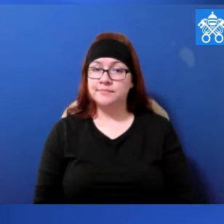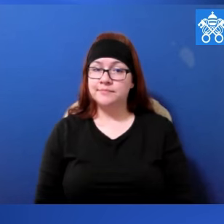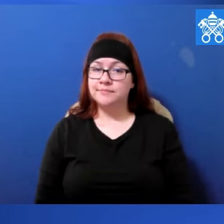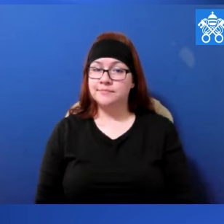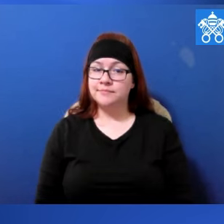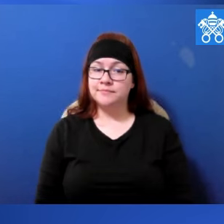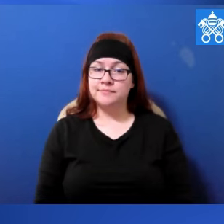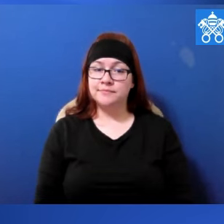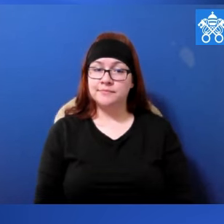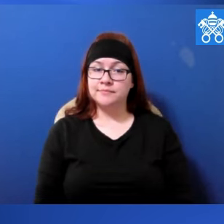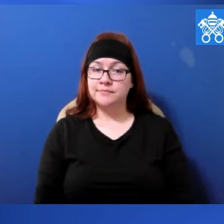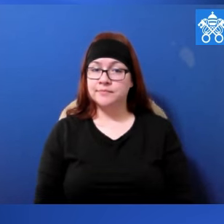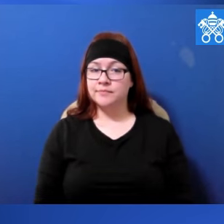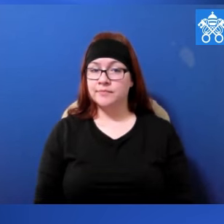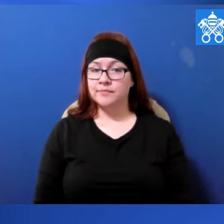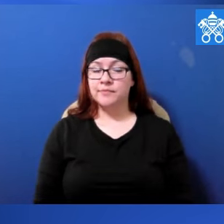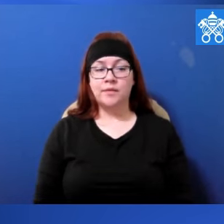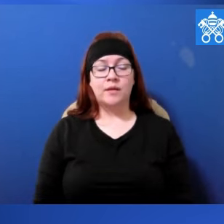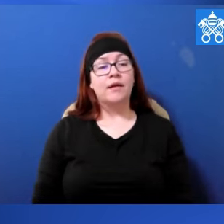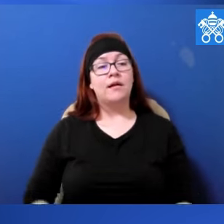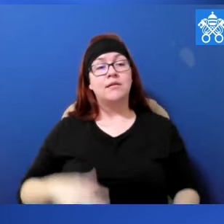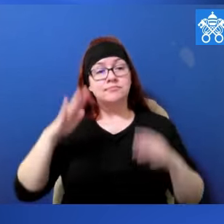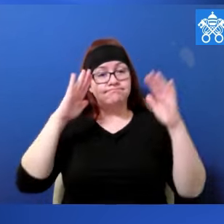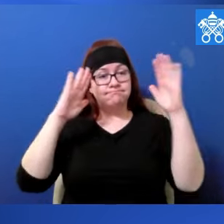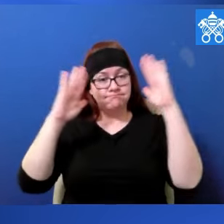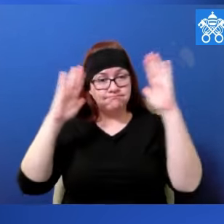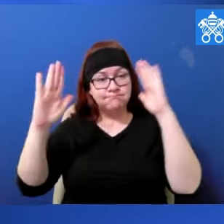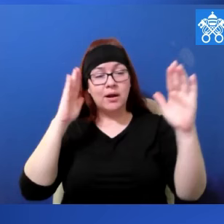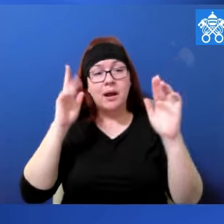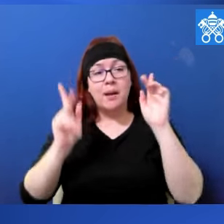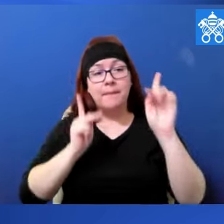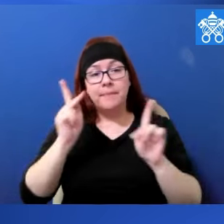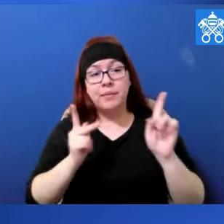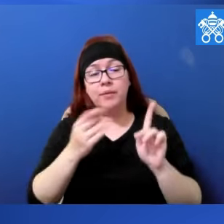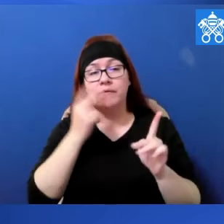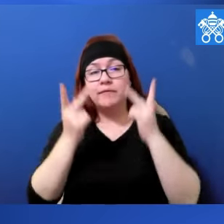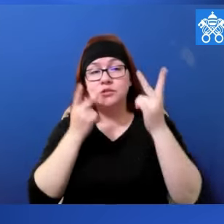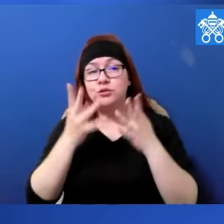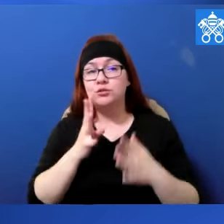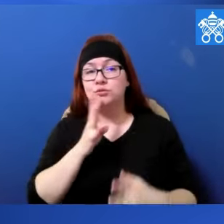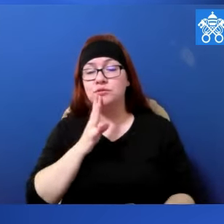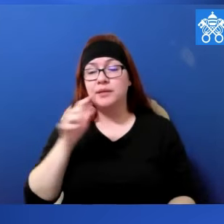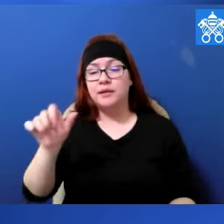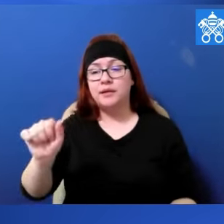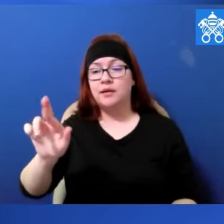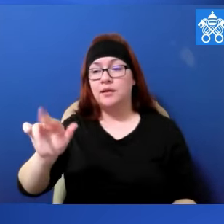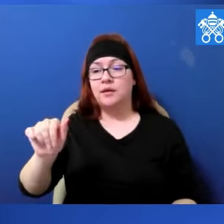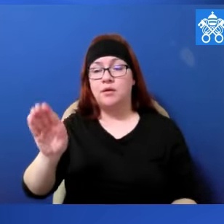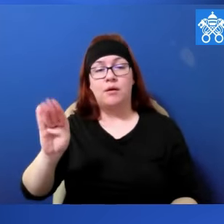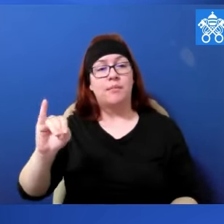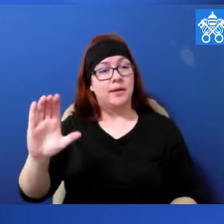أحيي المؤمنين الناطقين باللغة العربية. لنوحد. I greet the Arabic speaking faithful.